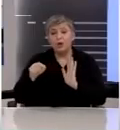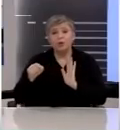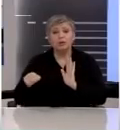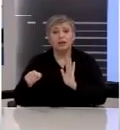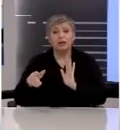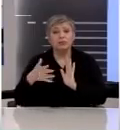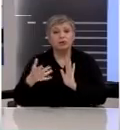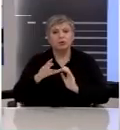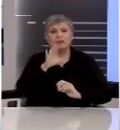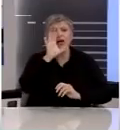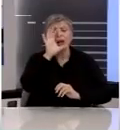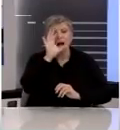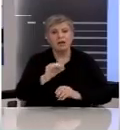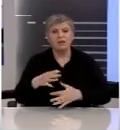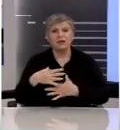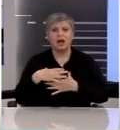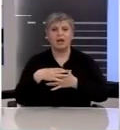Σαουδικής Αραβίας στην Ελλάδα,